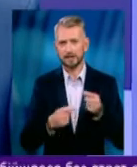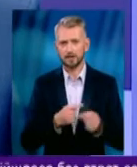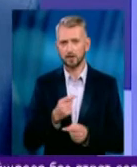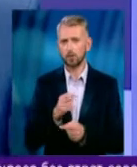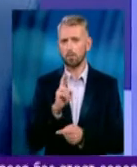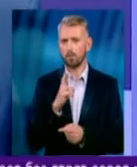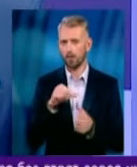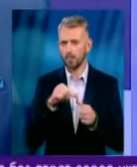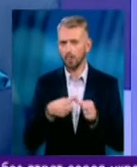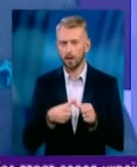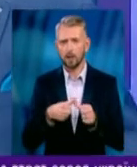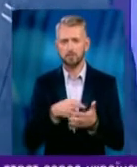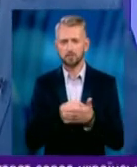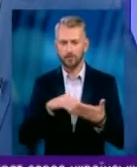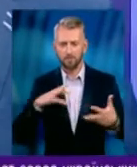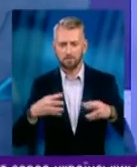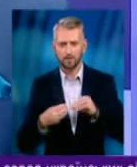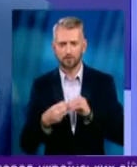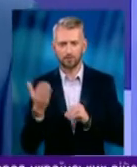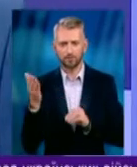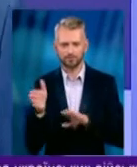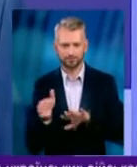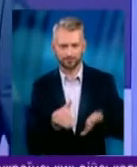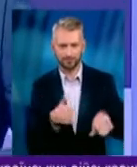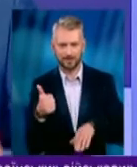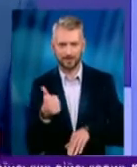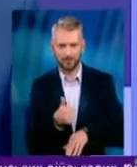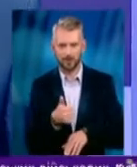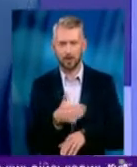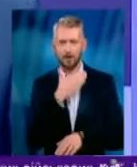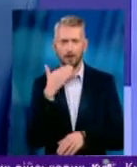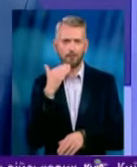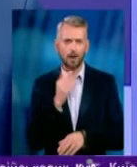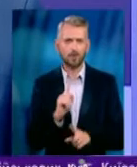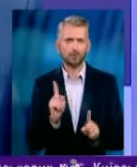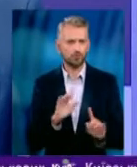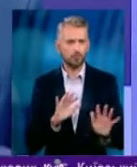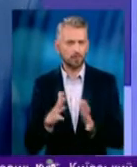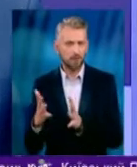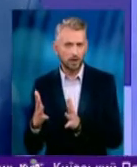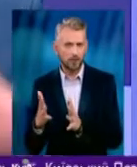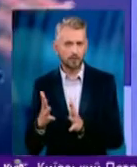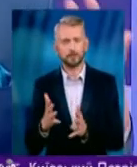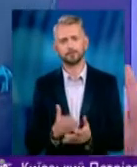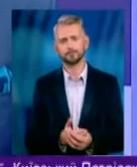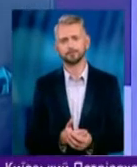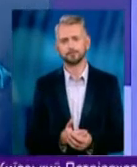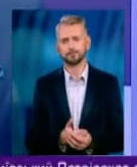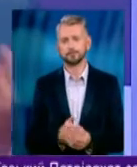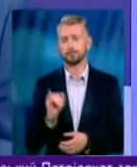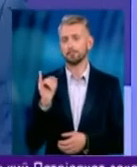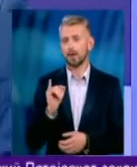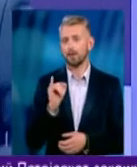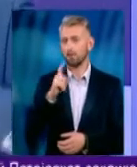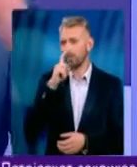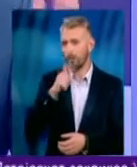ми підбиваємо підсумок тижня, що минає у столиці. Багато чого трапляється, відбувається. І